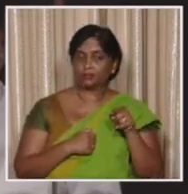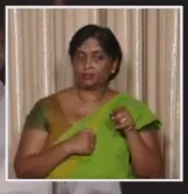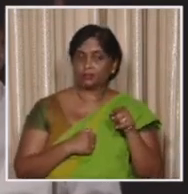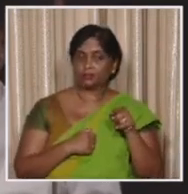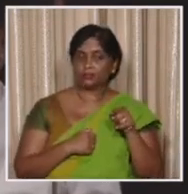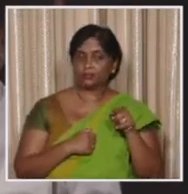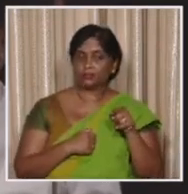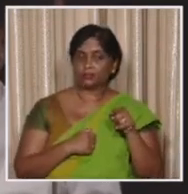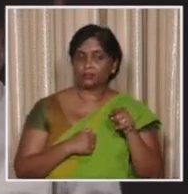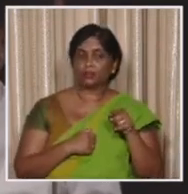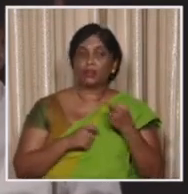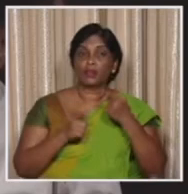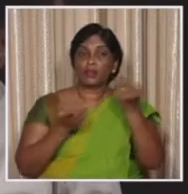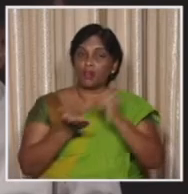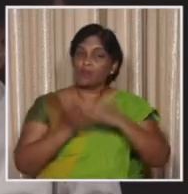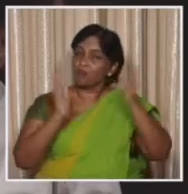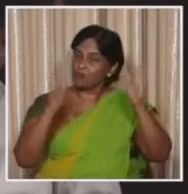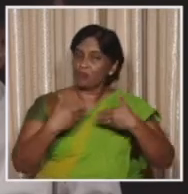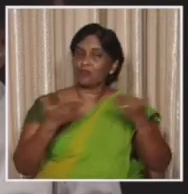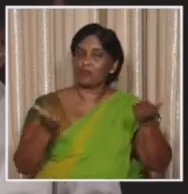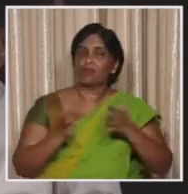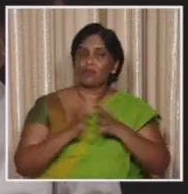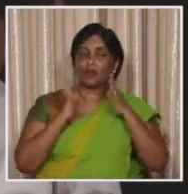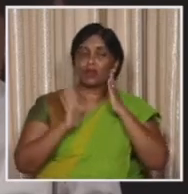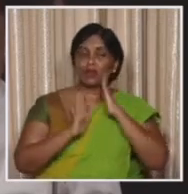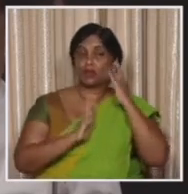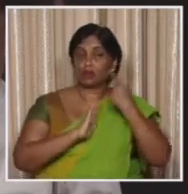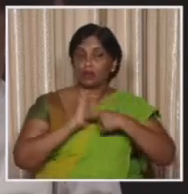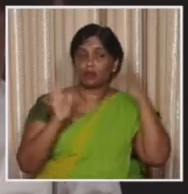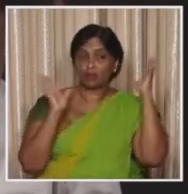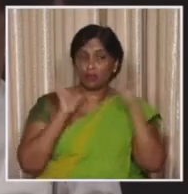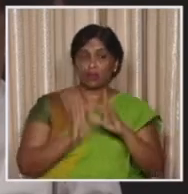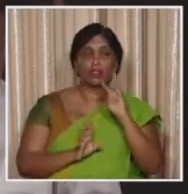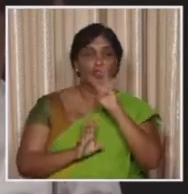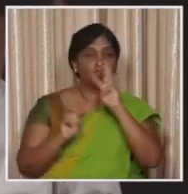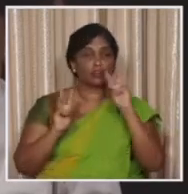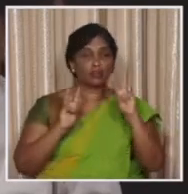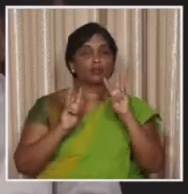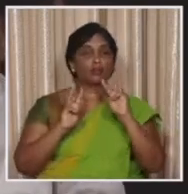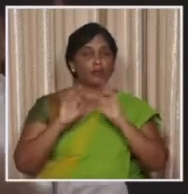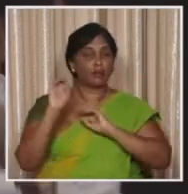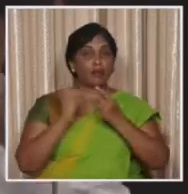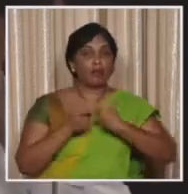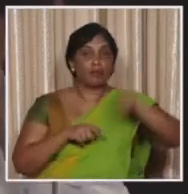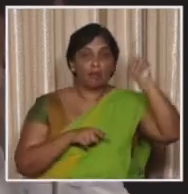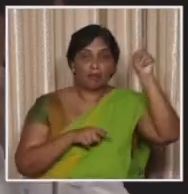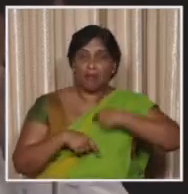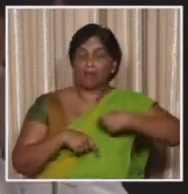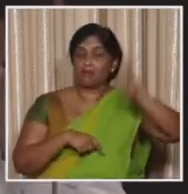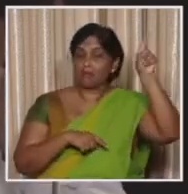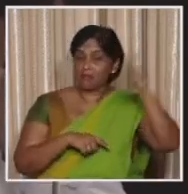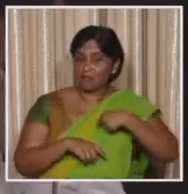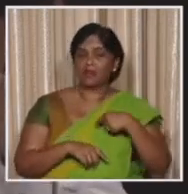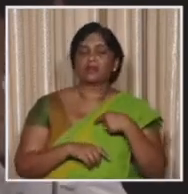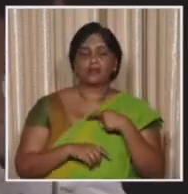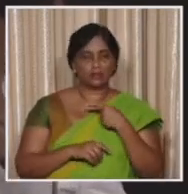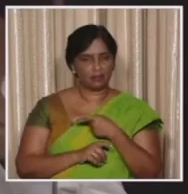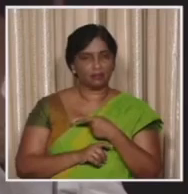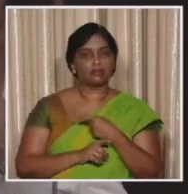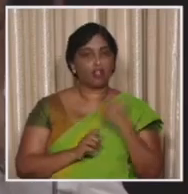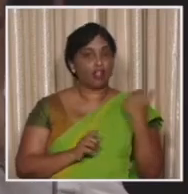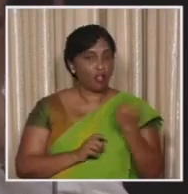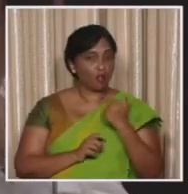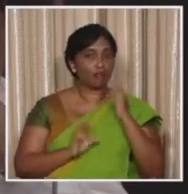you'll come back for more කියලා ගත්තේ ලංකාවේ සංචාරකයන්ගෙන් 33ක් රිපීටර්ස්ලා නැවත නැවතත් එන කට්ටිය. ඒ නිසා